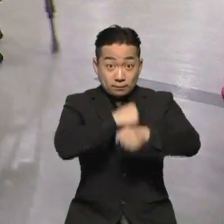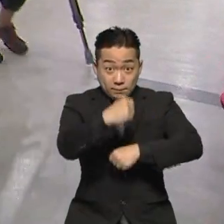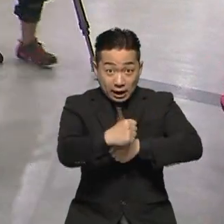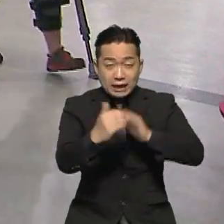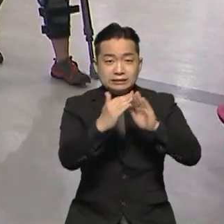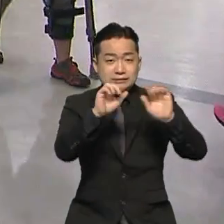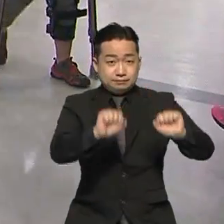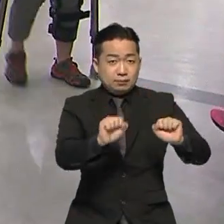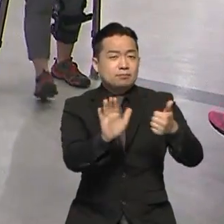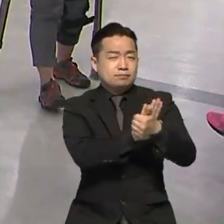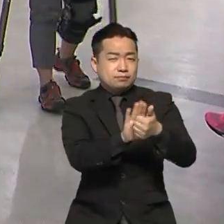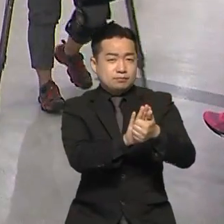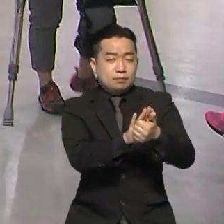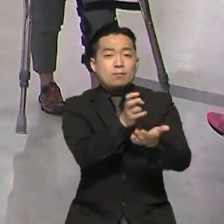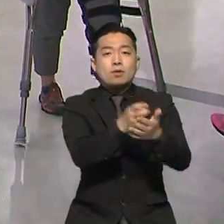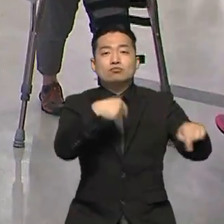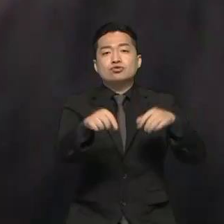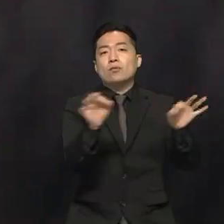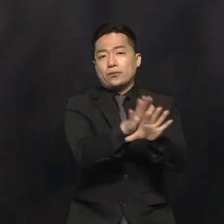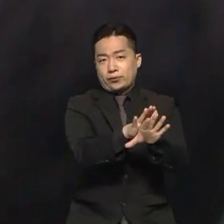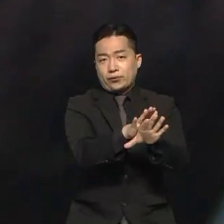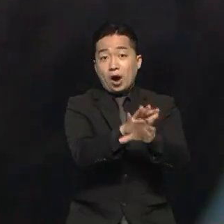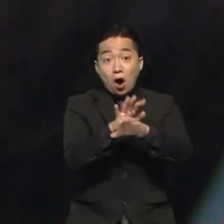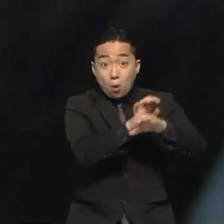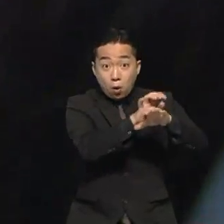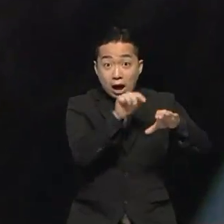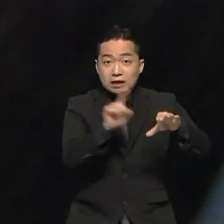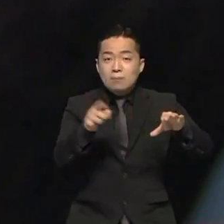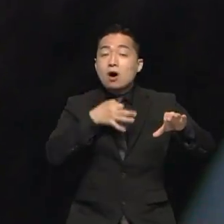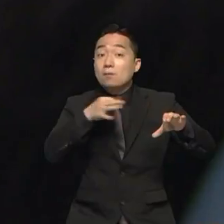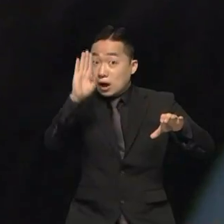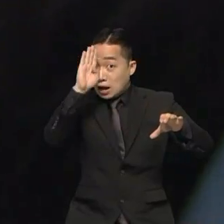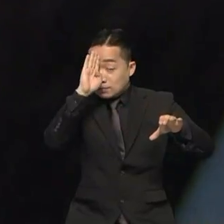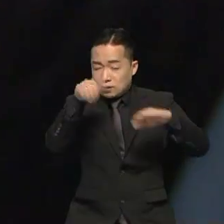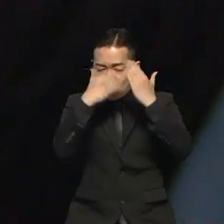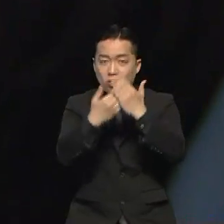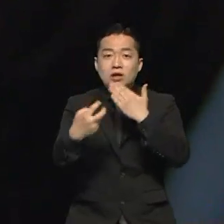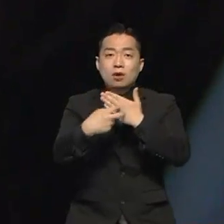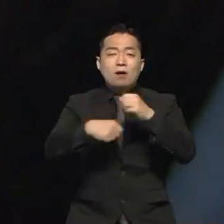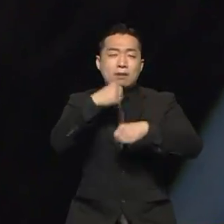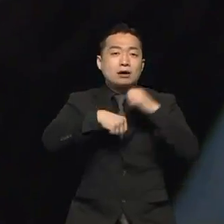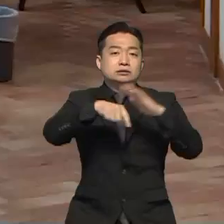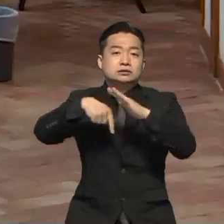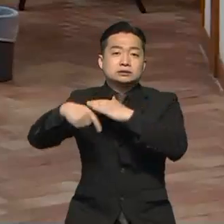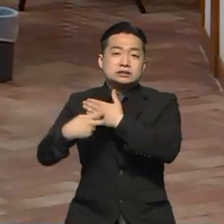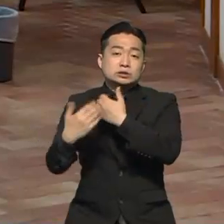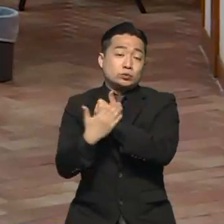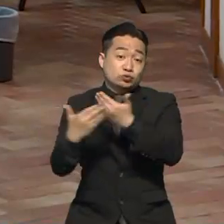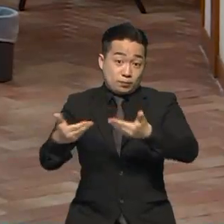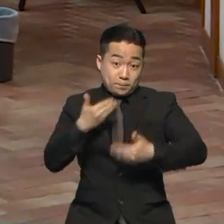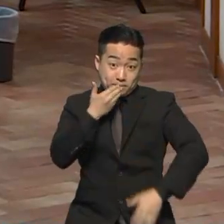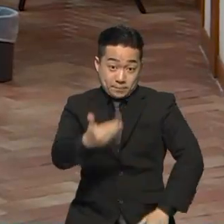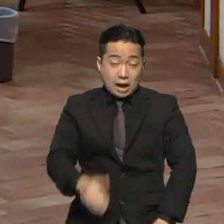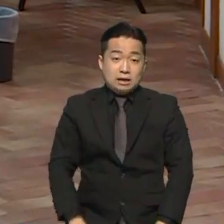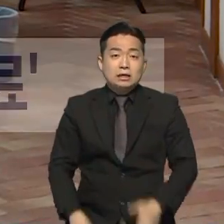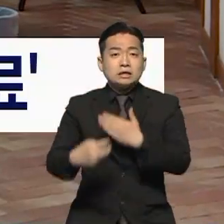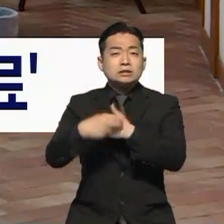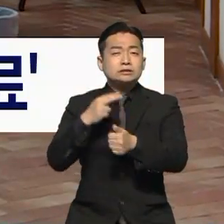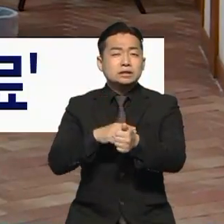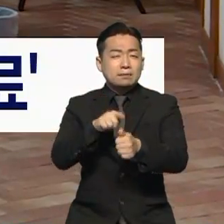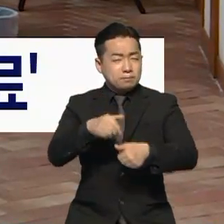제도도 없어집니다. 코로나도 감기처럼 모든 병 의원에 찾아가 진료받는 겁니다. 다만 의료진이